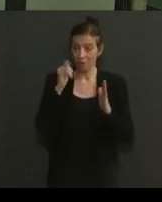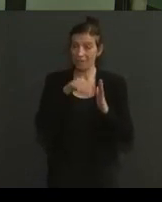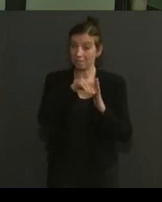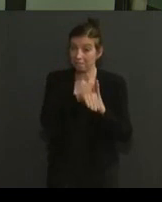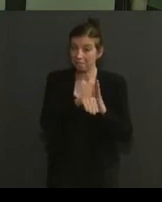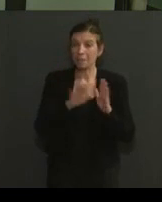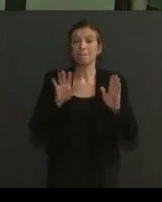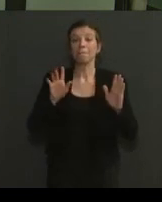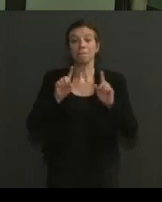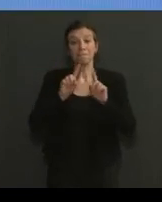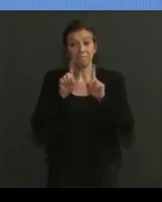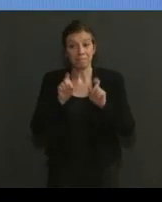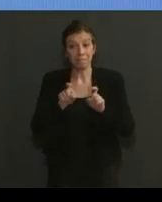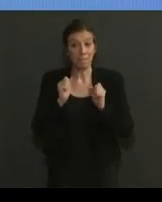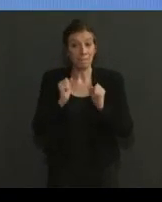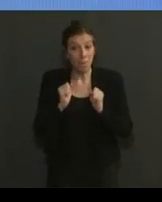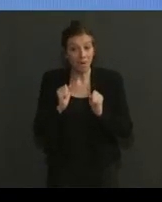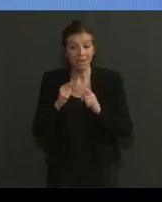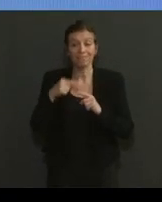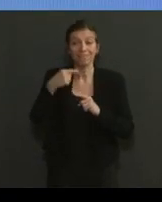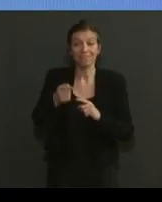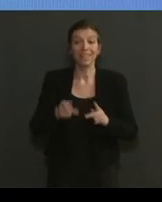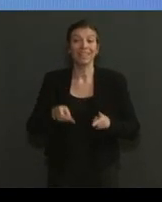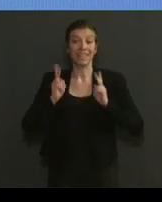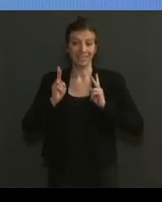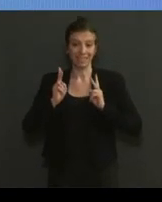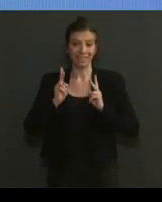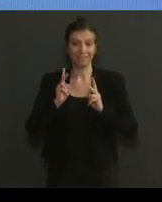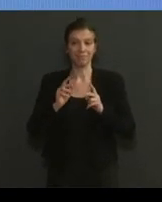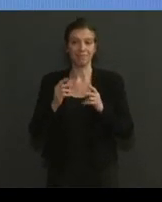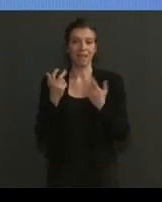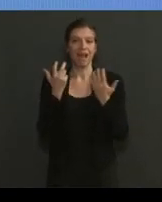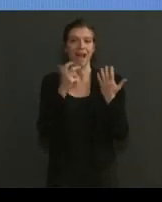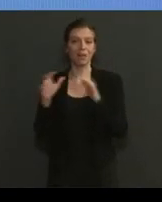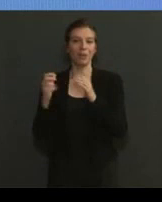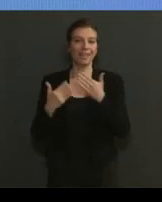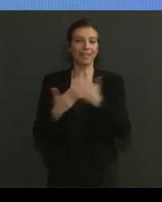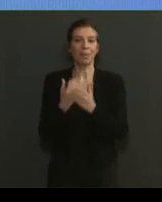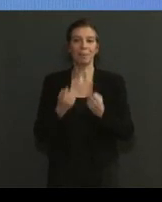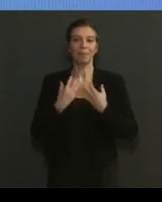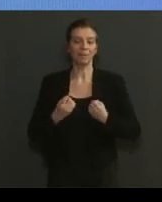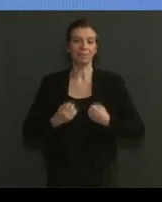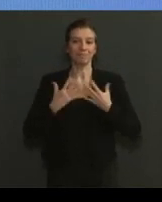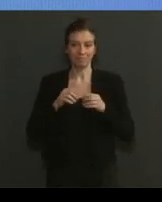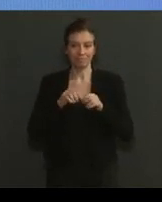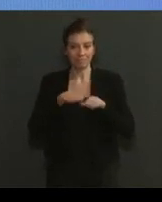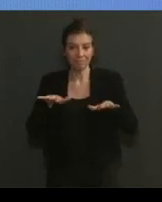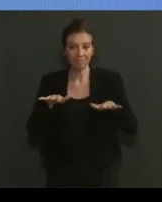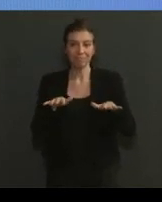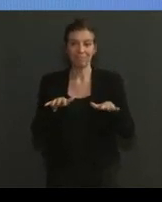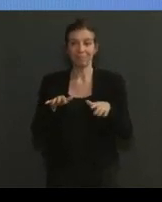rond Kerstmis aan 800 nieuwe gevallen per dag kunnen zitten en 75 nieuwe ziekenhuisopnames per